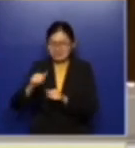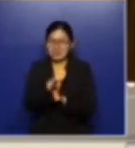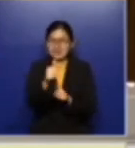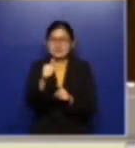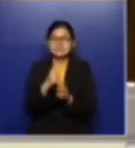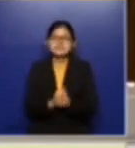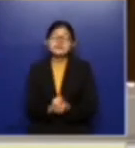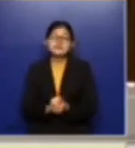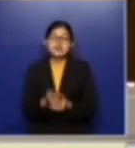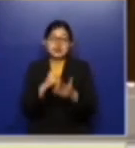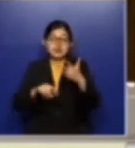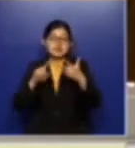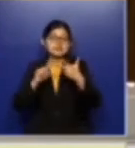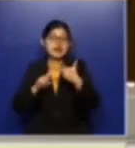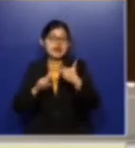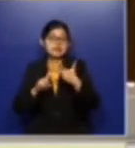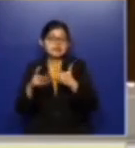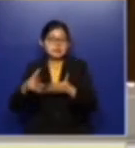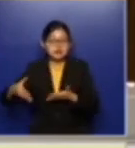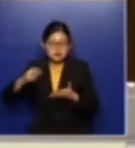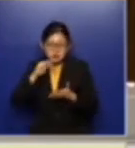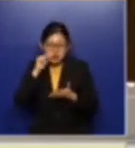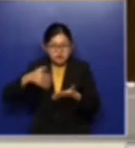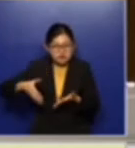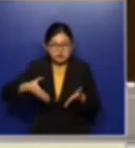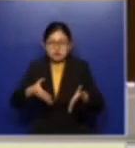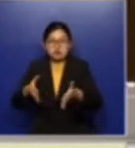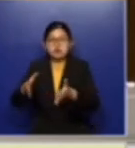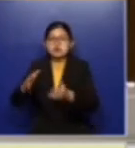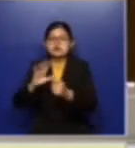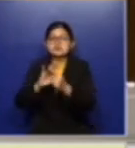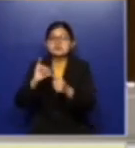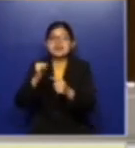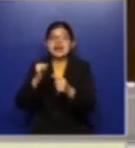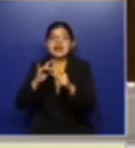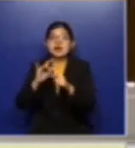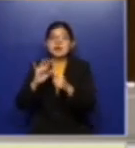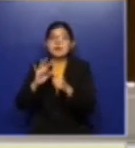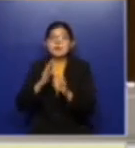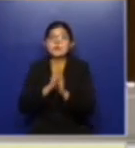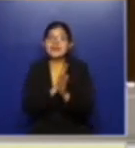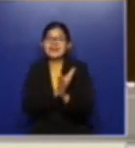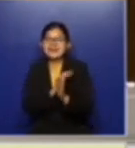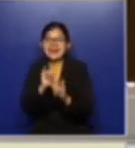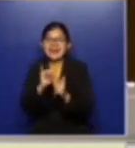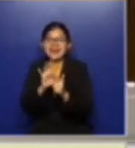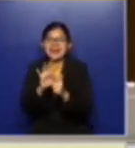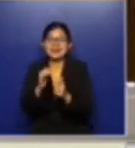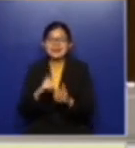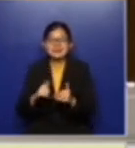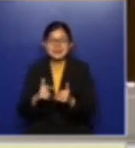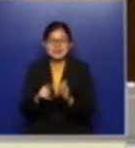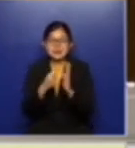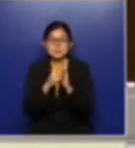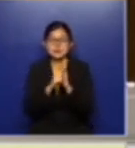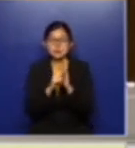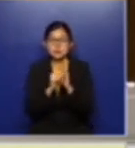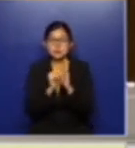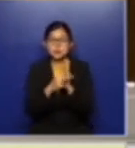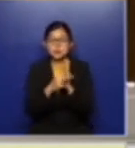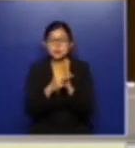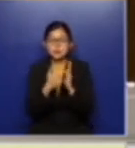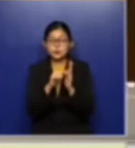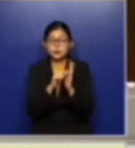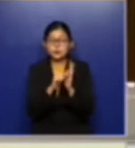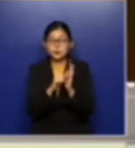น้ำที่3คือปล่อยลงแม่น้ำเจ้าพยาเพื่อมาดันน้ำเค็มในเขตปทุมธานีวัน